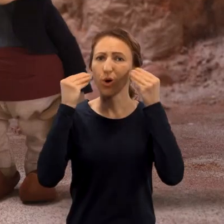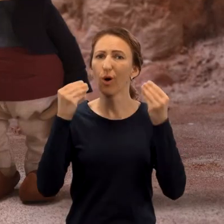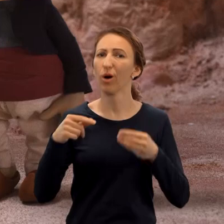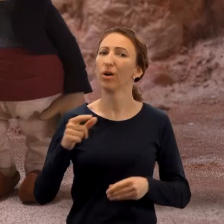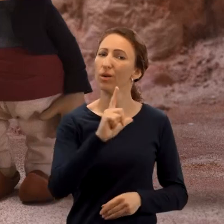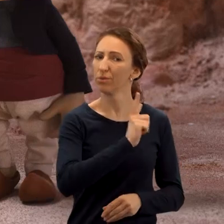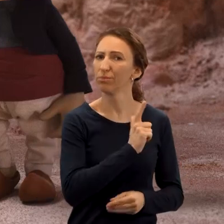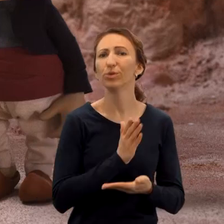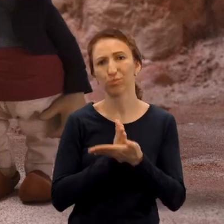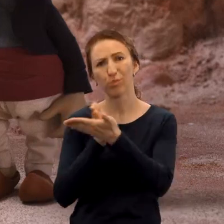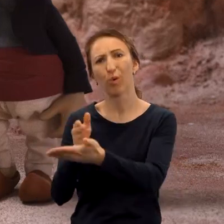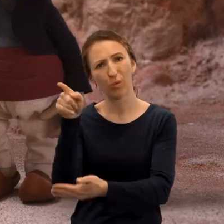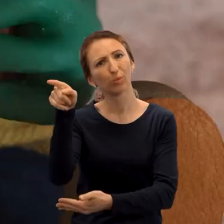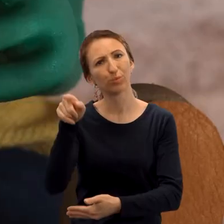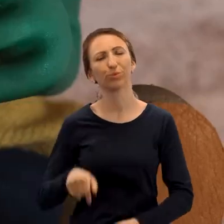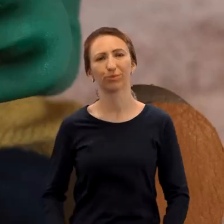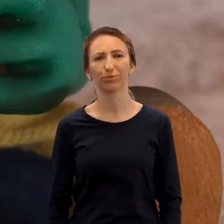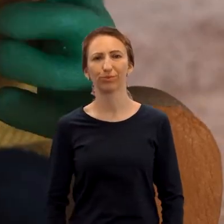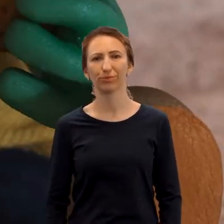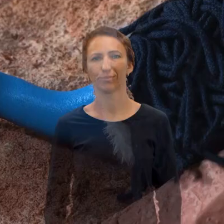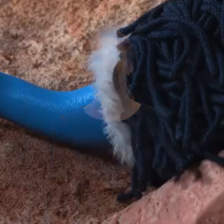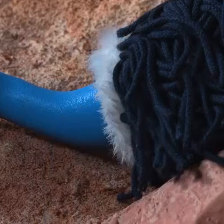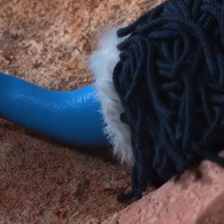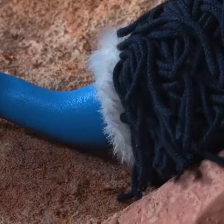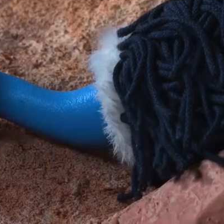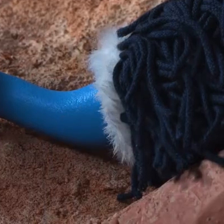Wujciu, musimy mu pomóc.